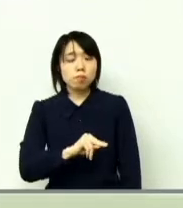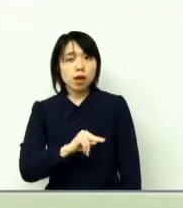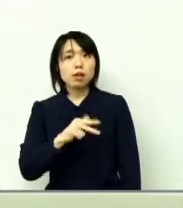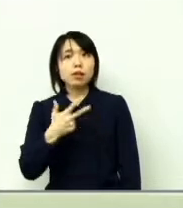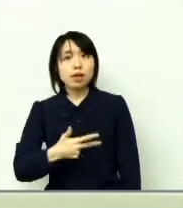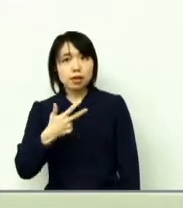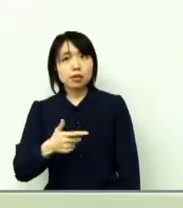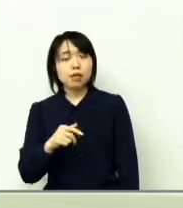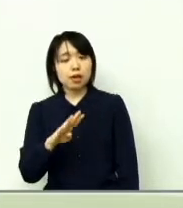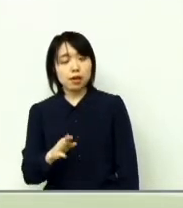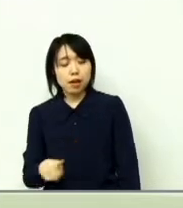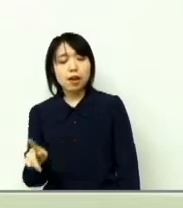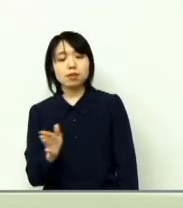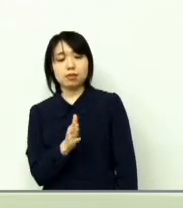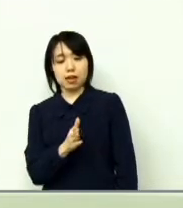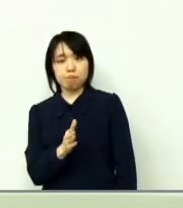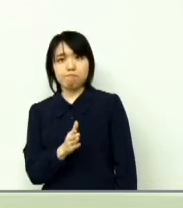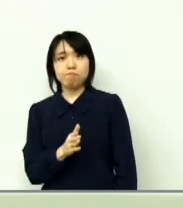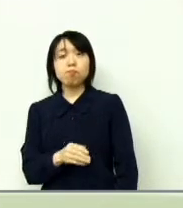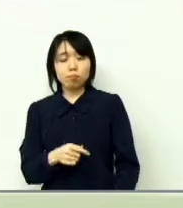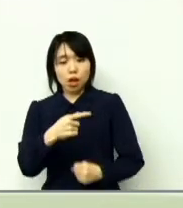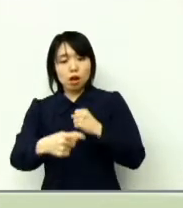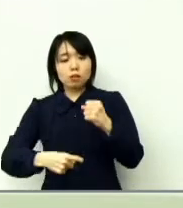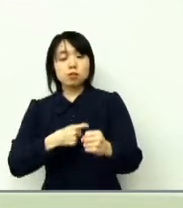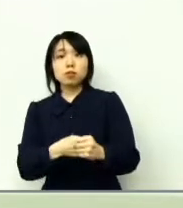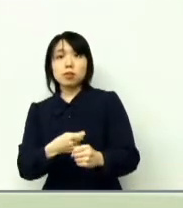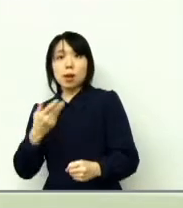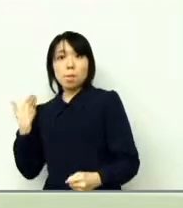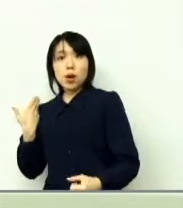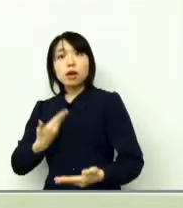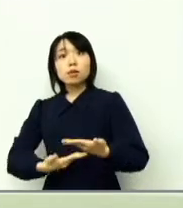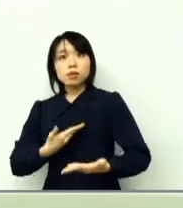67,034件でございました。10年前と比較をしますと